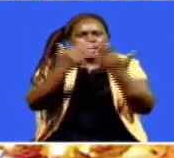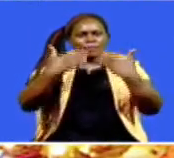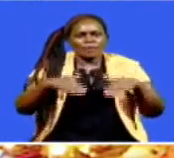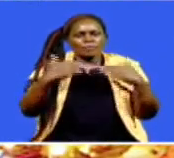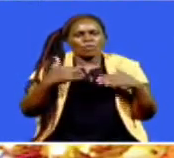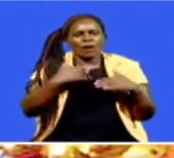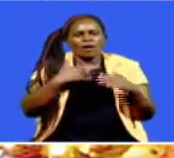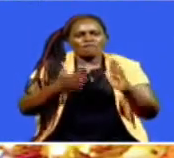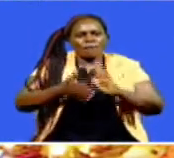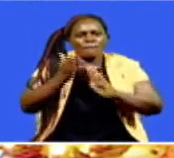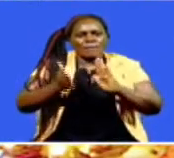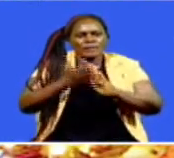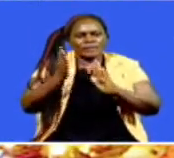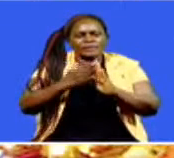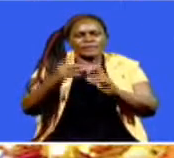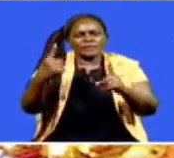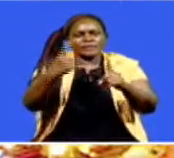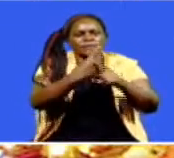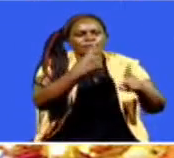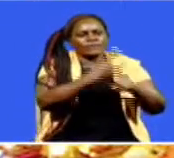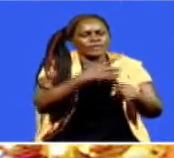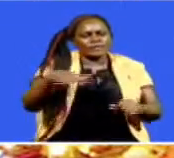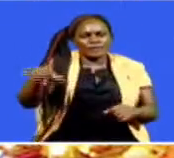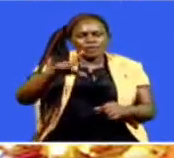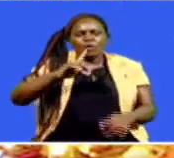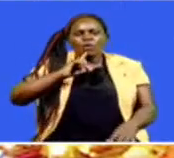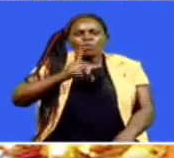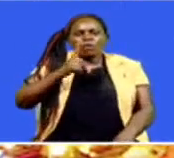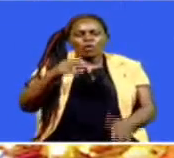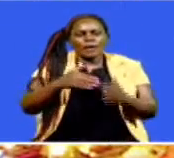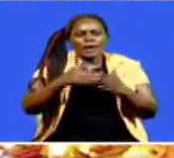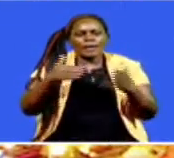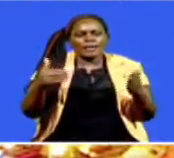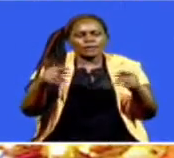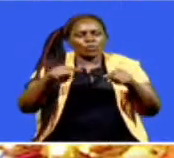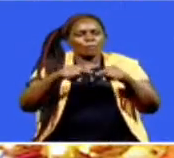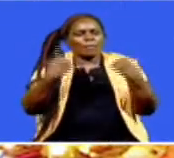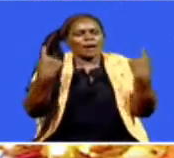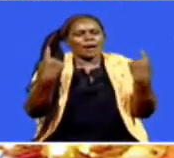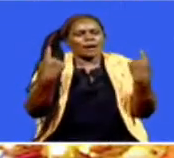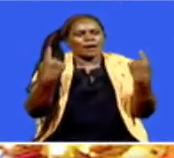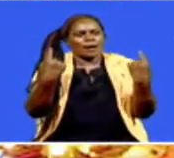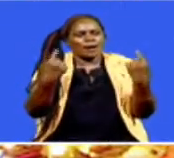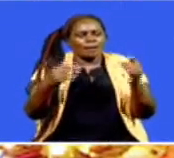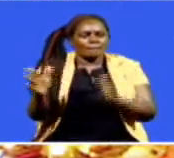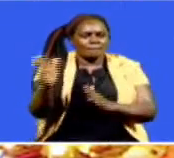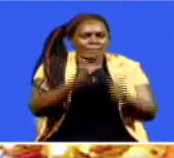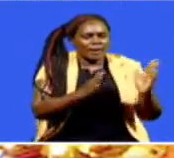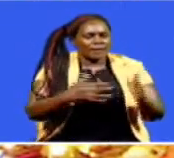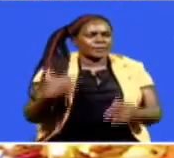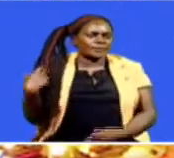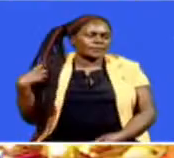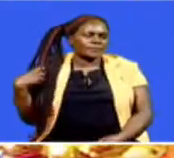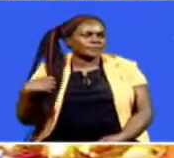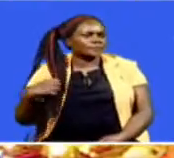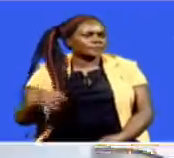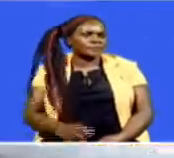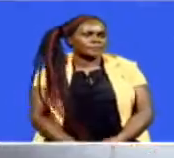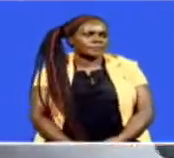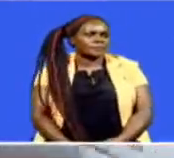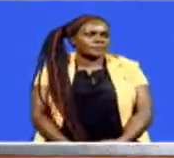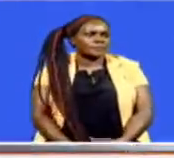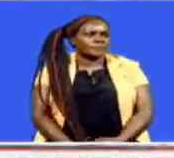na hali ya dharura maeneo mbalimbali, ukionya dhidi ya kuhitilafiana na mipangilio iliyopo.